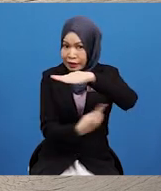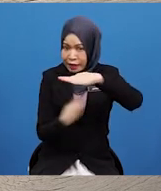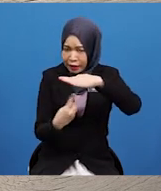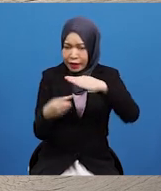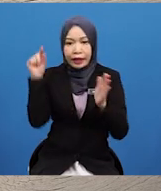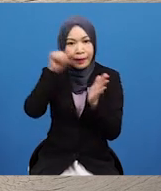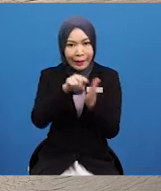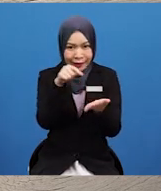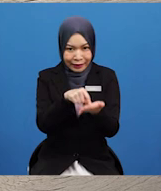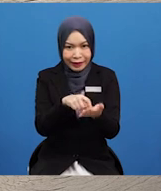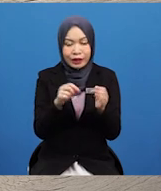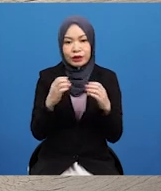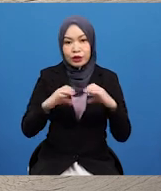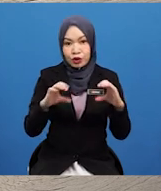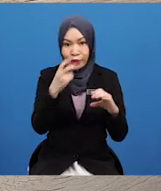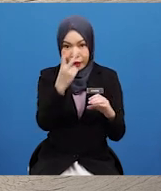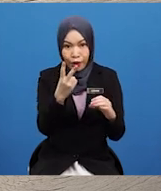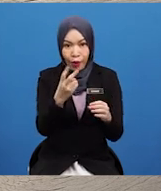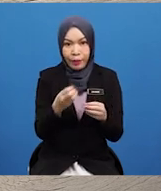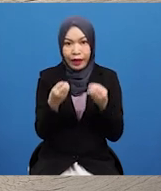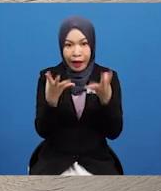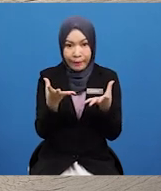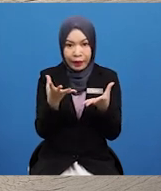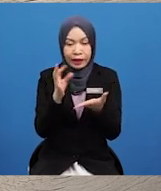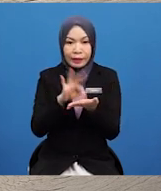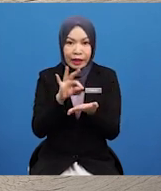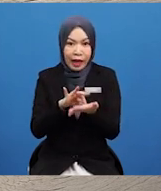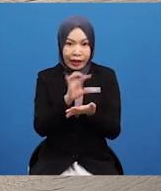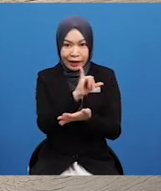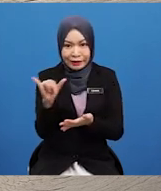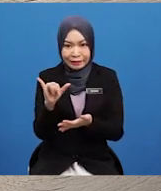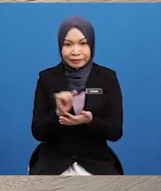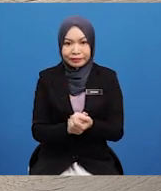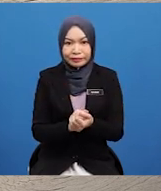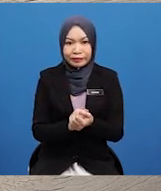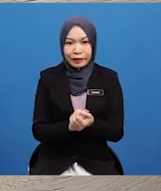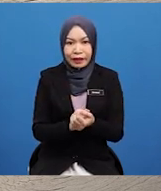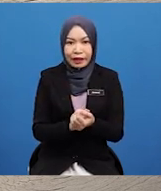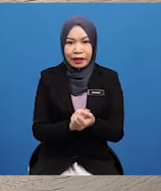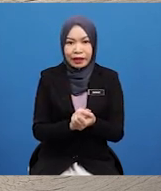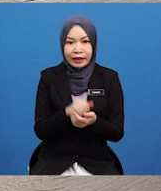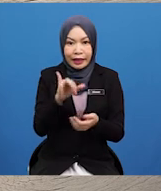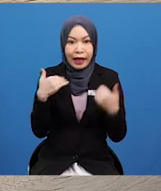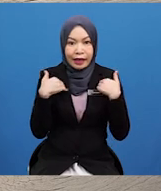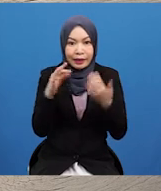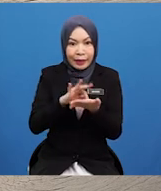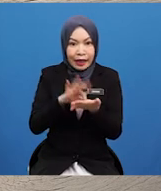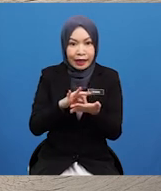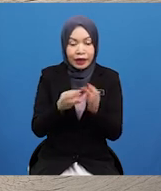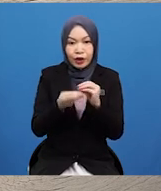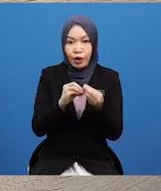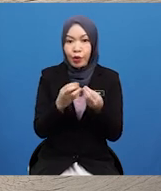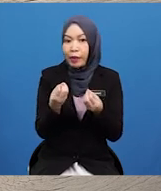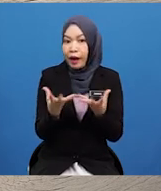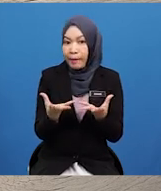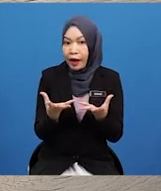boleh kira bilangannya. Gambar nombor apa ya? Ya, tepat. Nombor